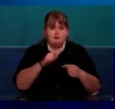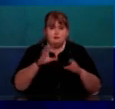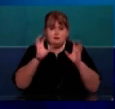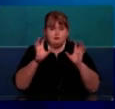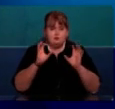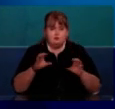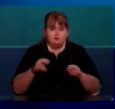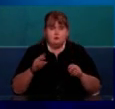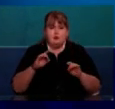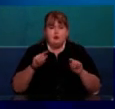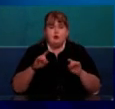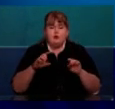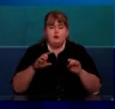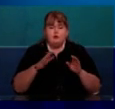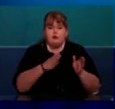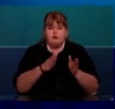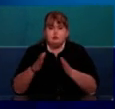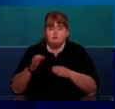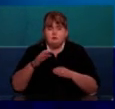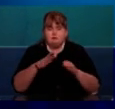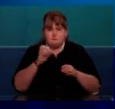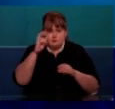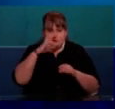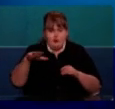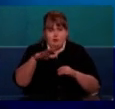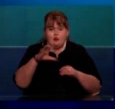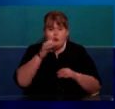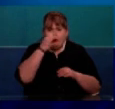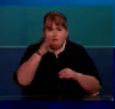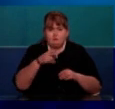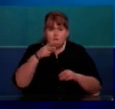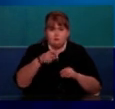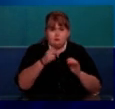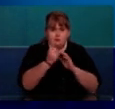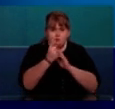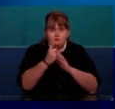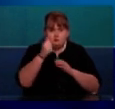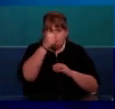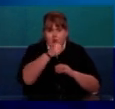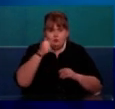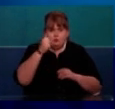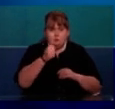антиконституционные режимы в странах Африки. В 2011 году